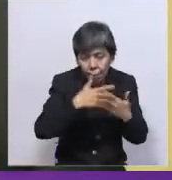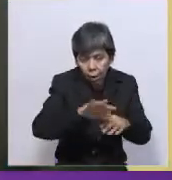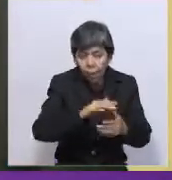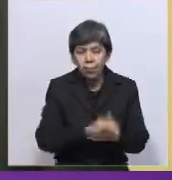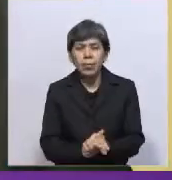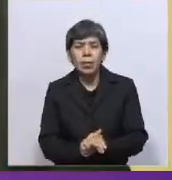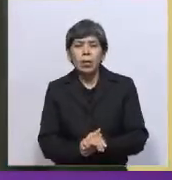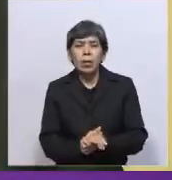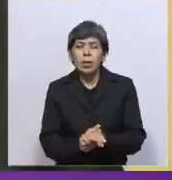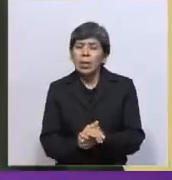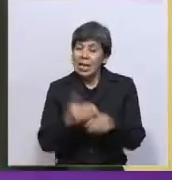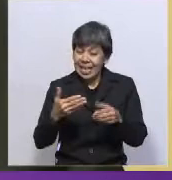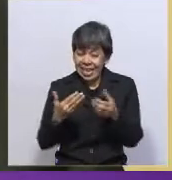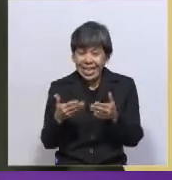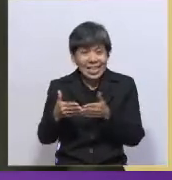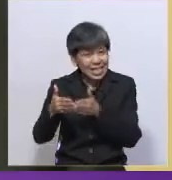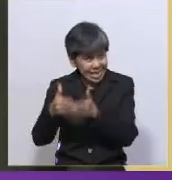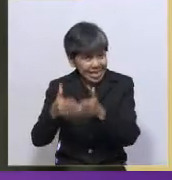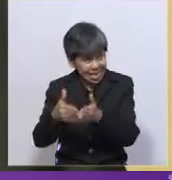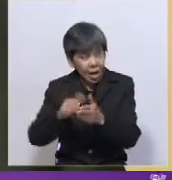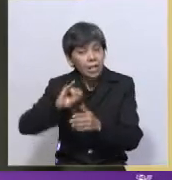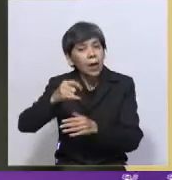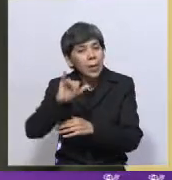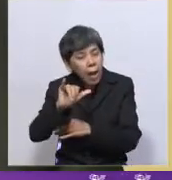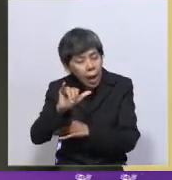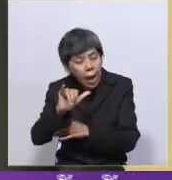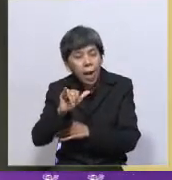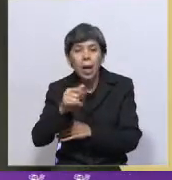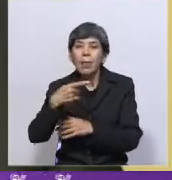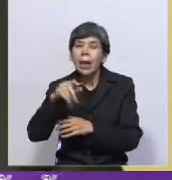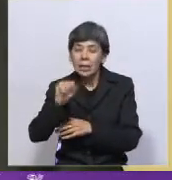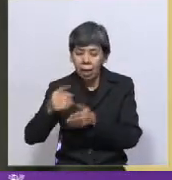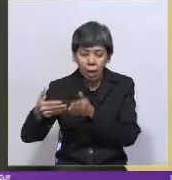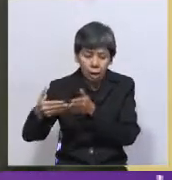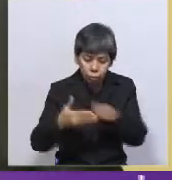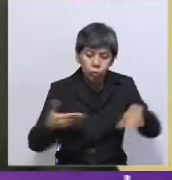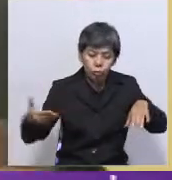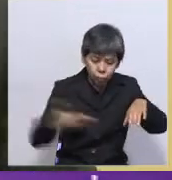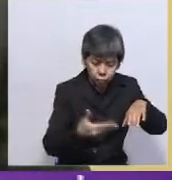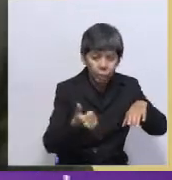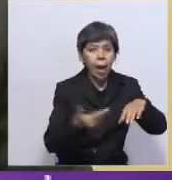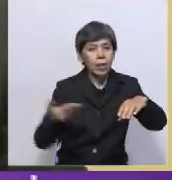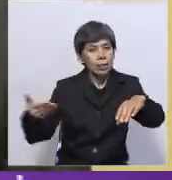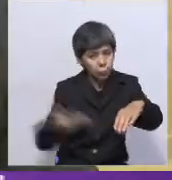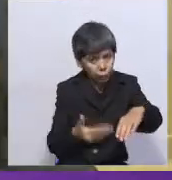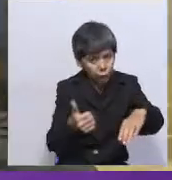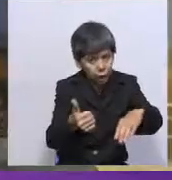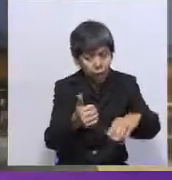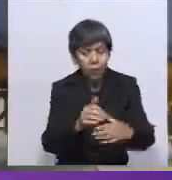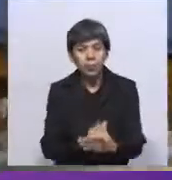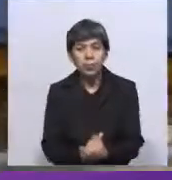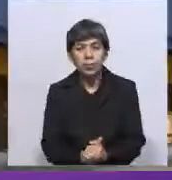พราะฉะนั้นเรือที่ลงมาจากเจ้าพระยาจากแม่น้ำป่าสักก็เข้าที่ท่าเรือตรงนี้ได้เลยนะครับ